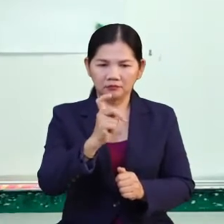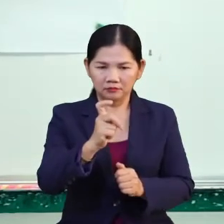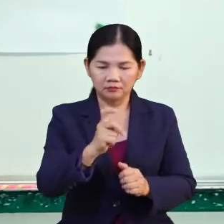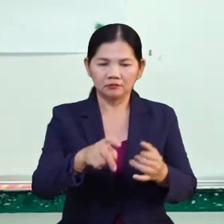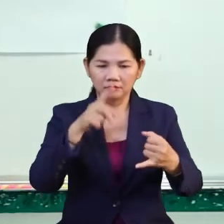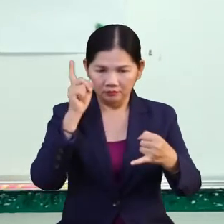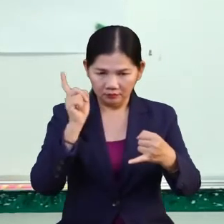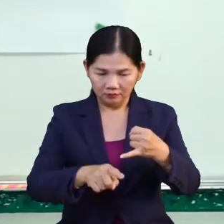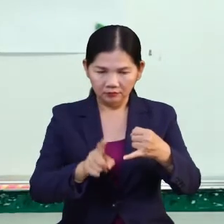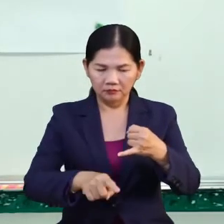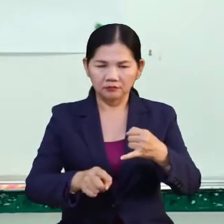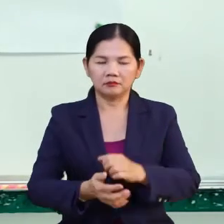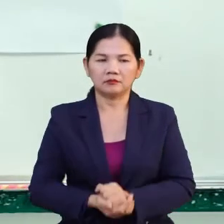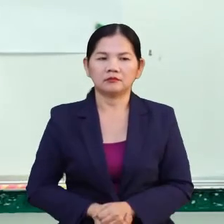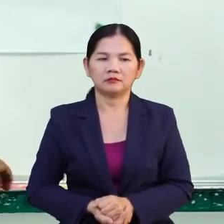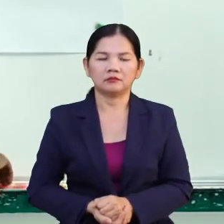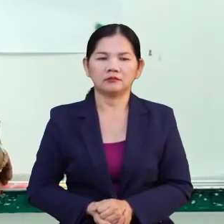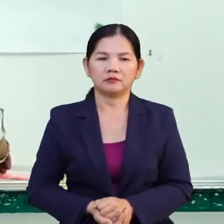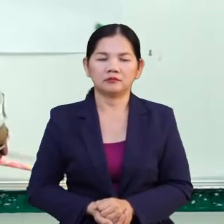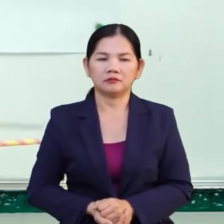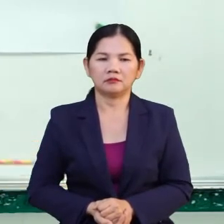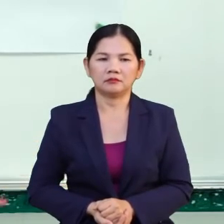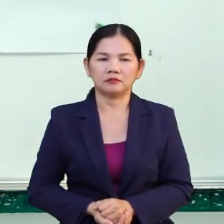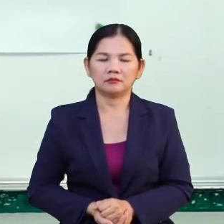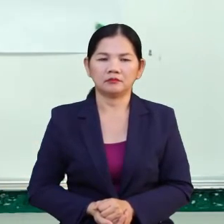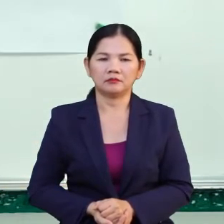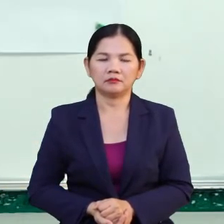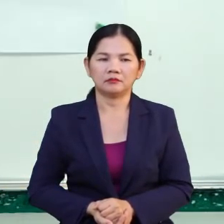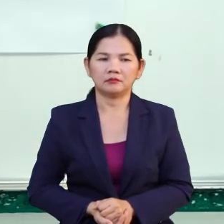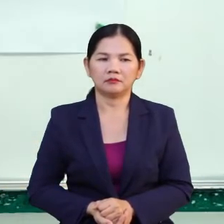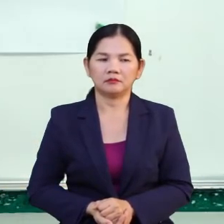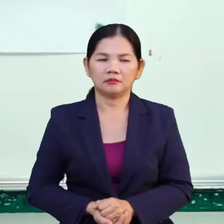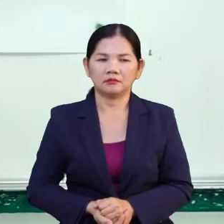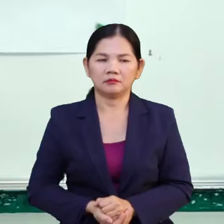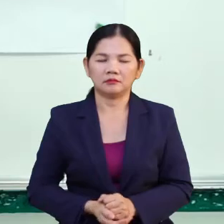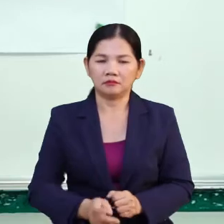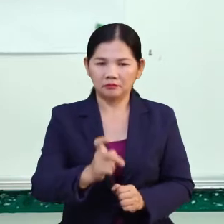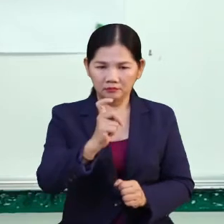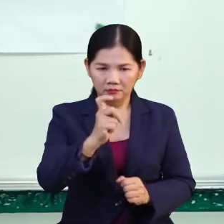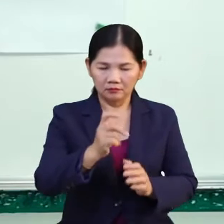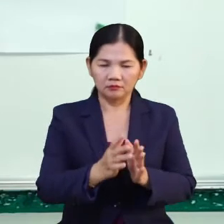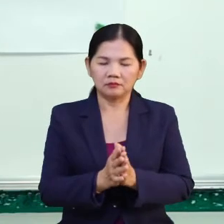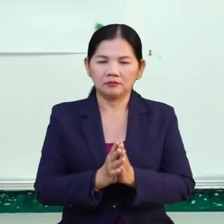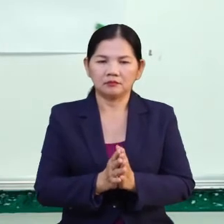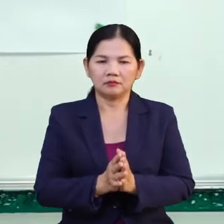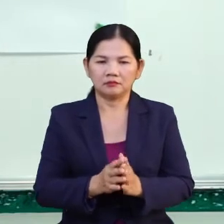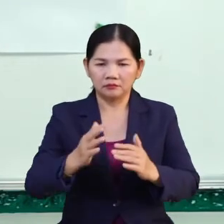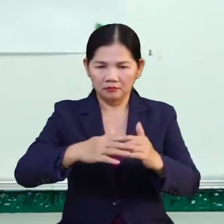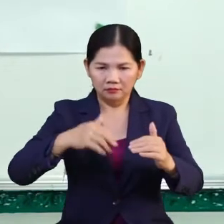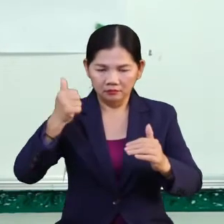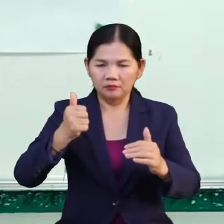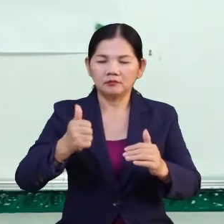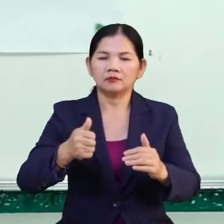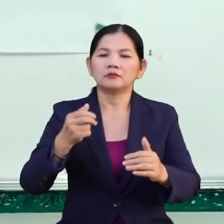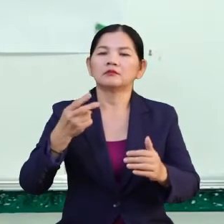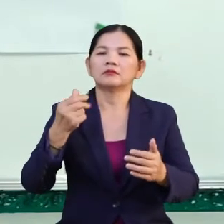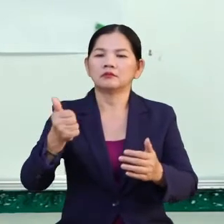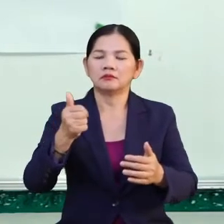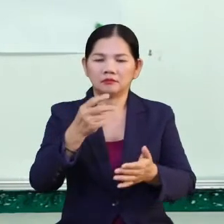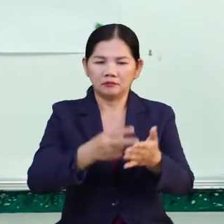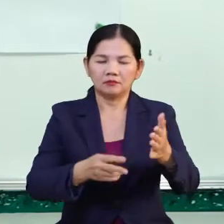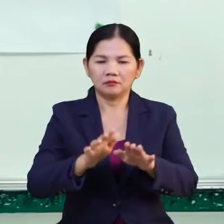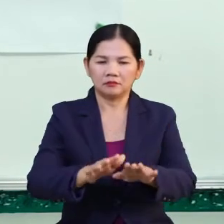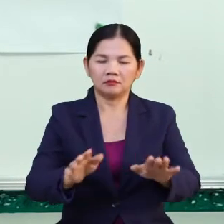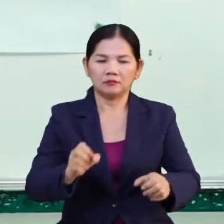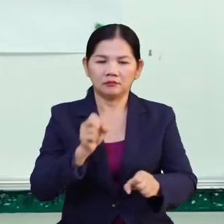ចុងក្រោយគេសួរថាម៉េចកូនចាកតើគំរូល្អអ្វីខ្លះដែលប្អូនគ